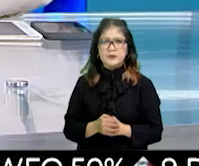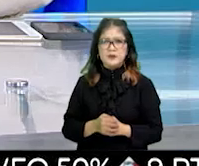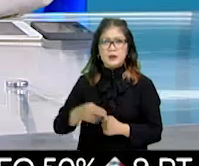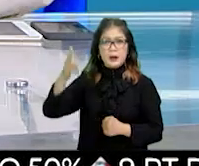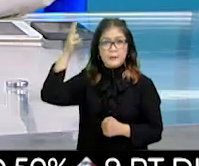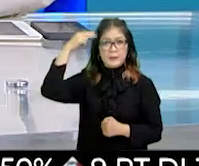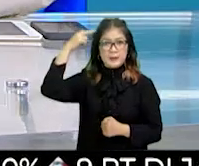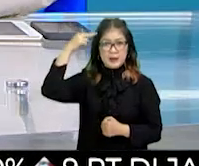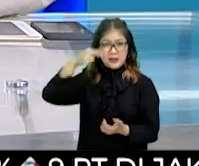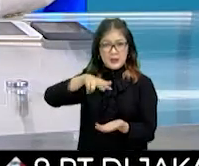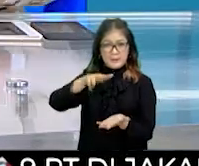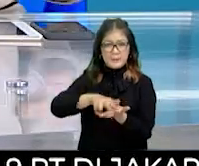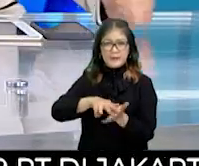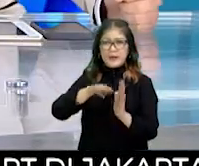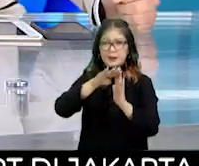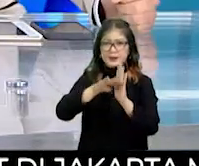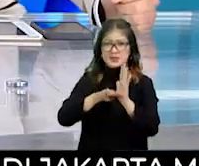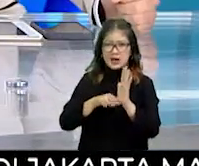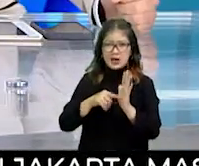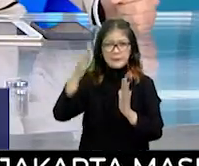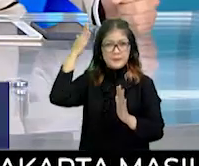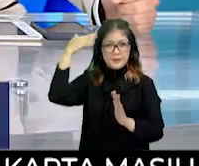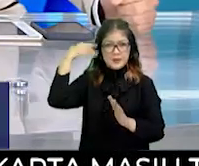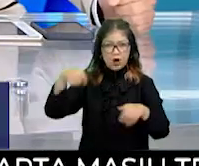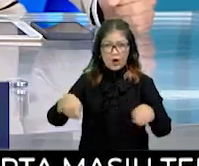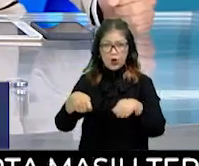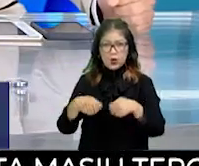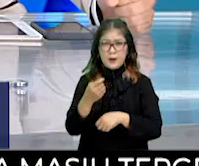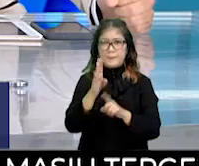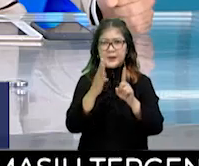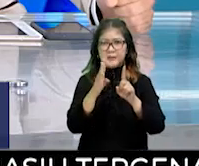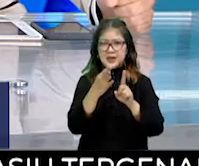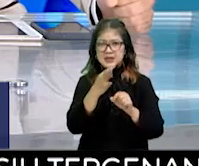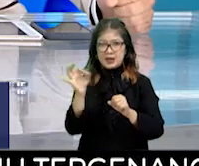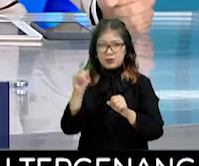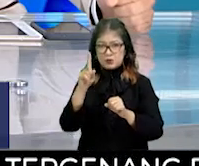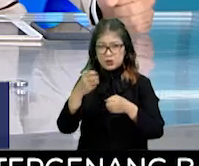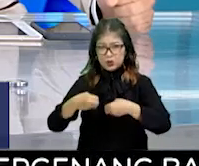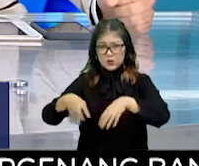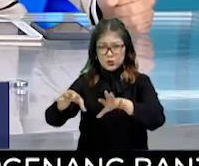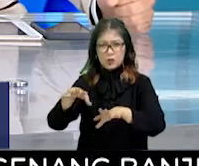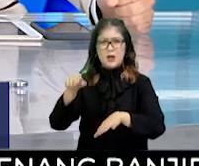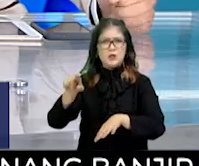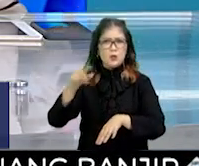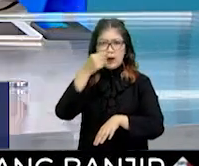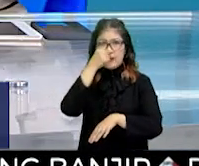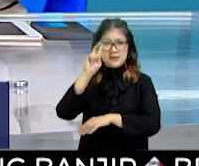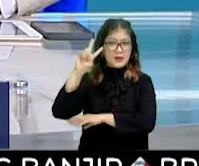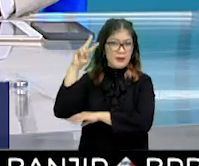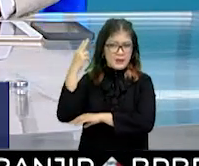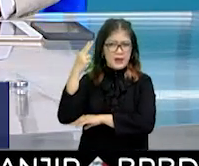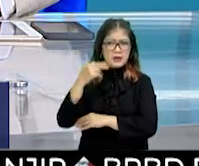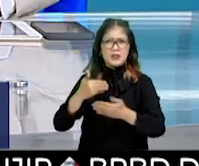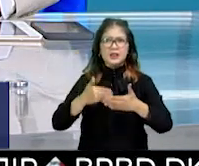Pemerintah memberlakukan kebijakan minyak goreng satu harga yang dijual Rp14.000 mulai Kamis kemarin. Dan untuk tahap